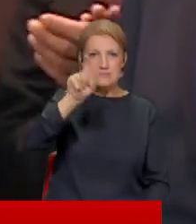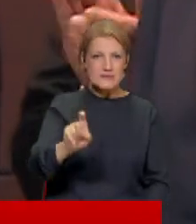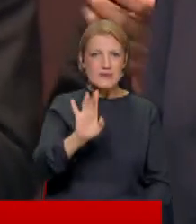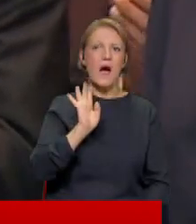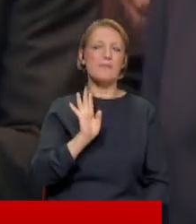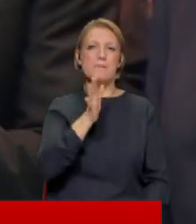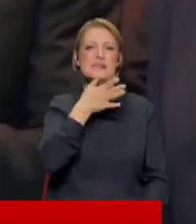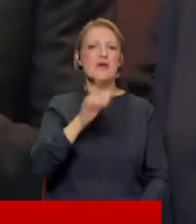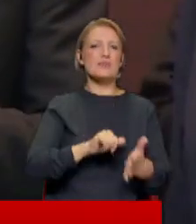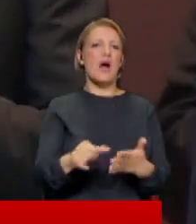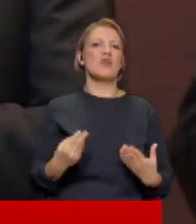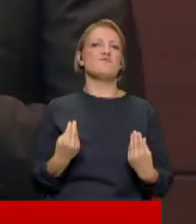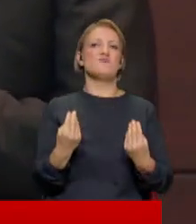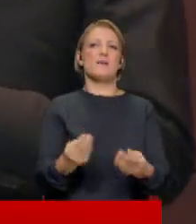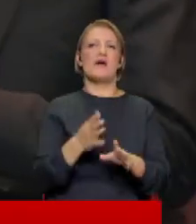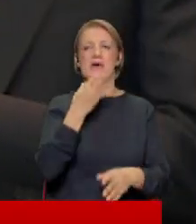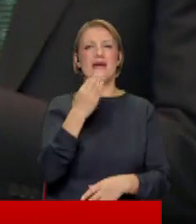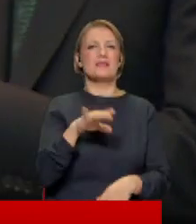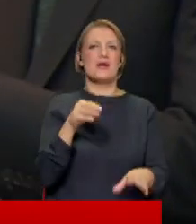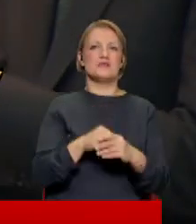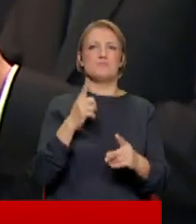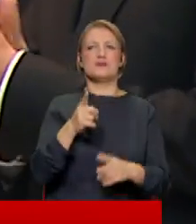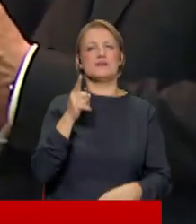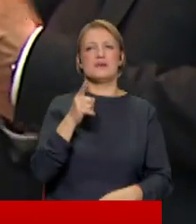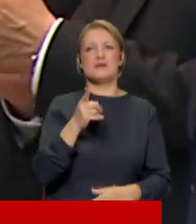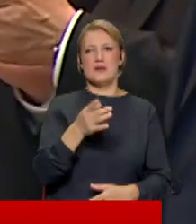bilinmez ama tarih vermeden emekliler için de bir işaret verdi